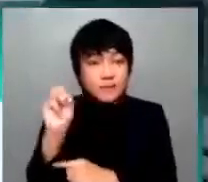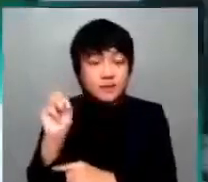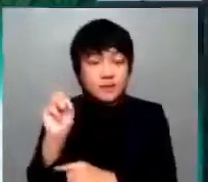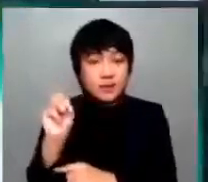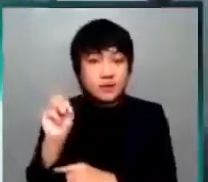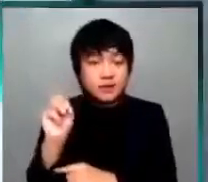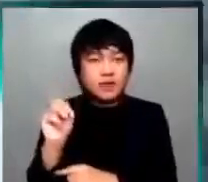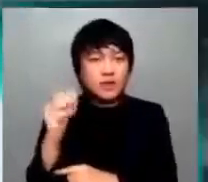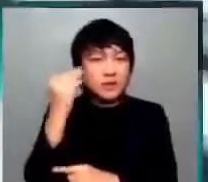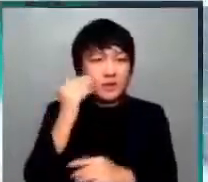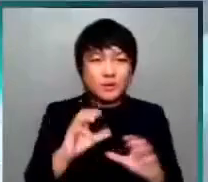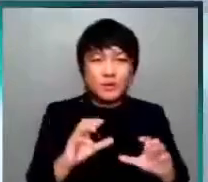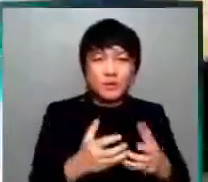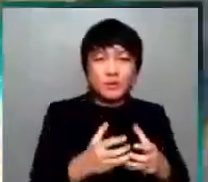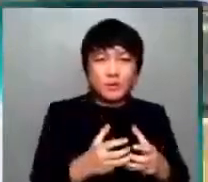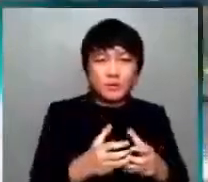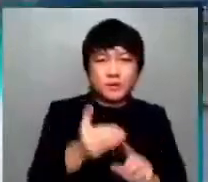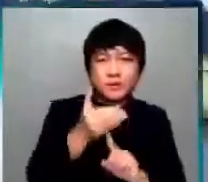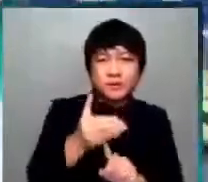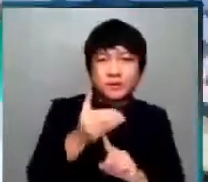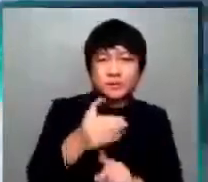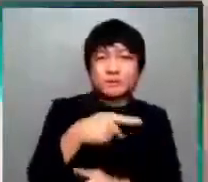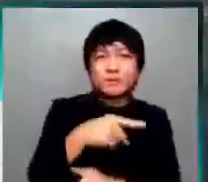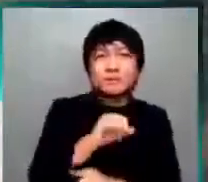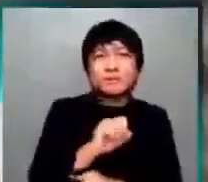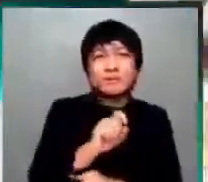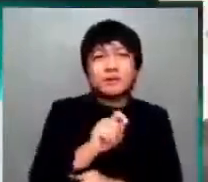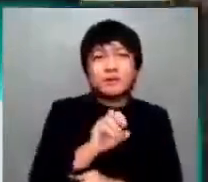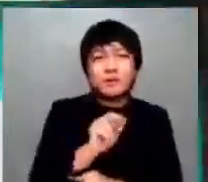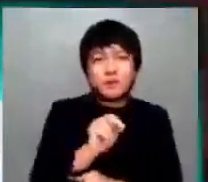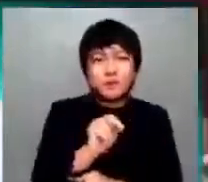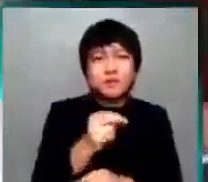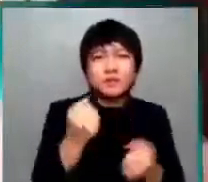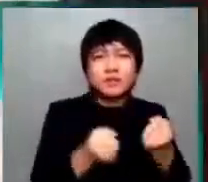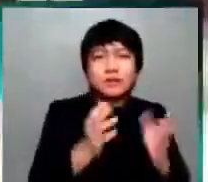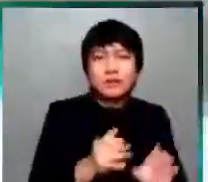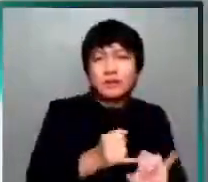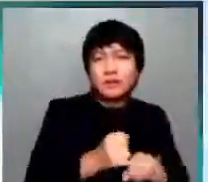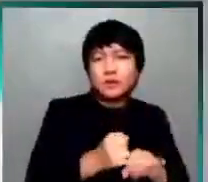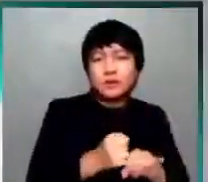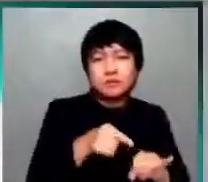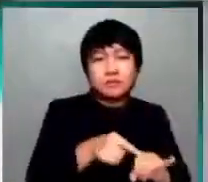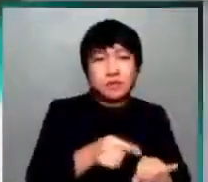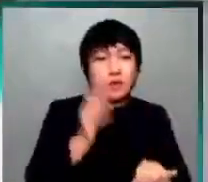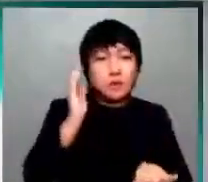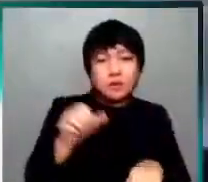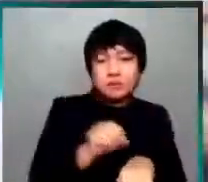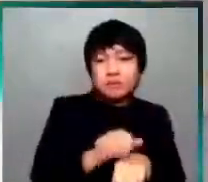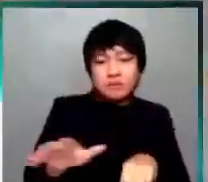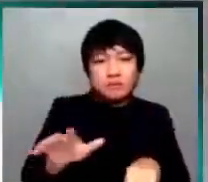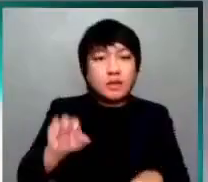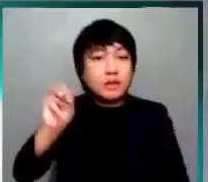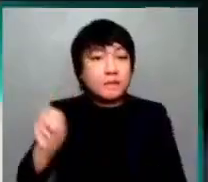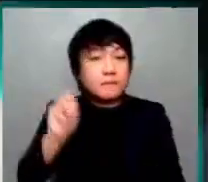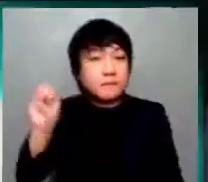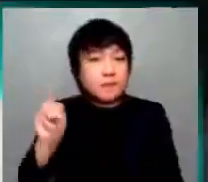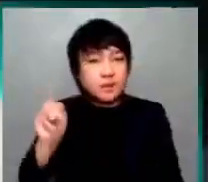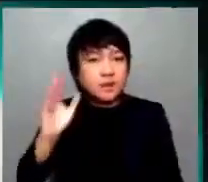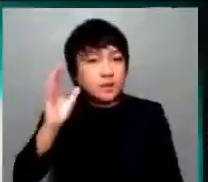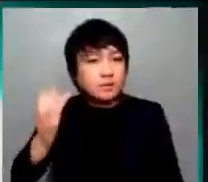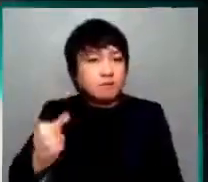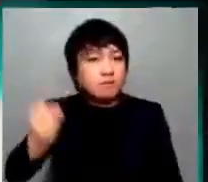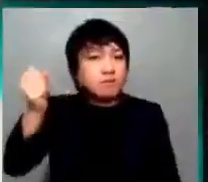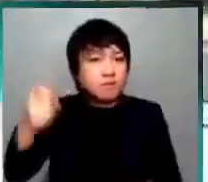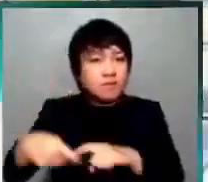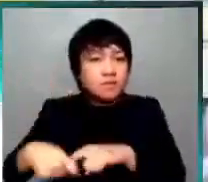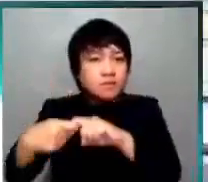LTFRB, hanggang 12 ruta sa Metro Manila ang posibleng maapektuhan ng tigil pasada. May mga lugar ding maapektuhan